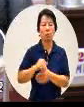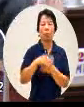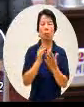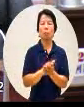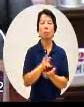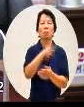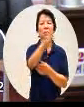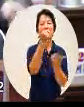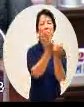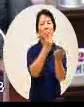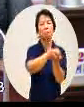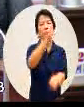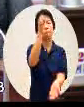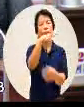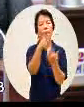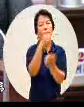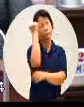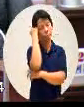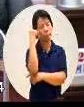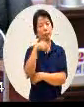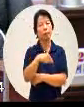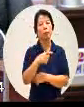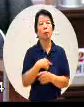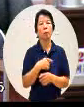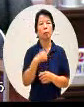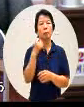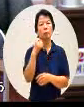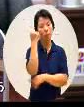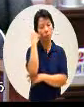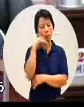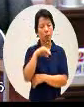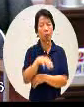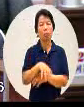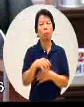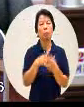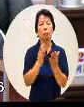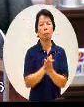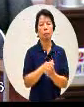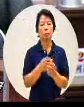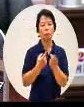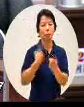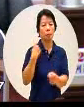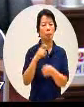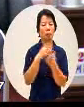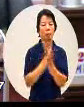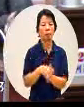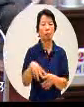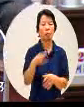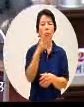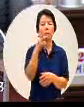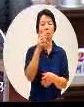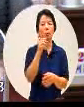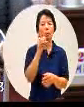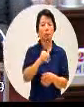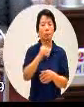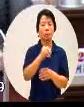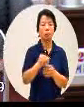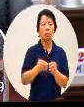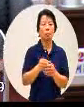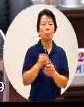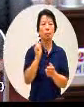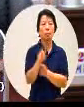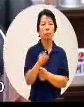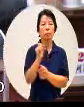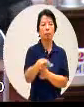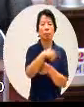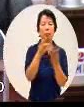樂都比較燥住呢我住的那個地方十年前三百多萬買的我媽媽來看我問他說